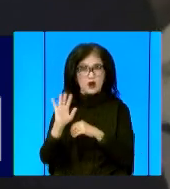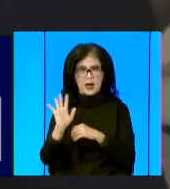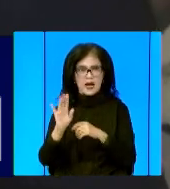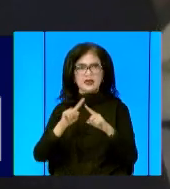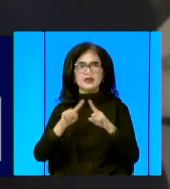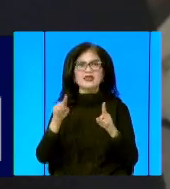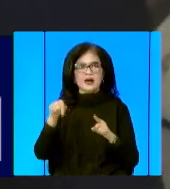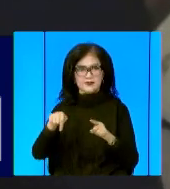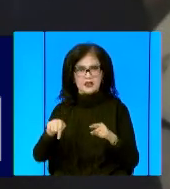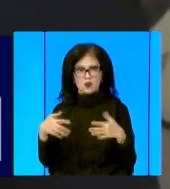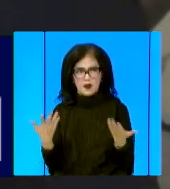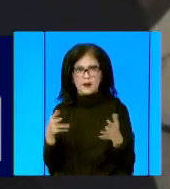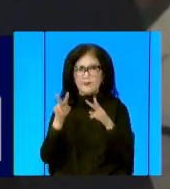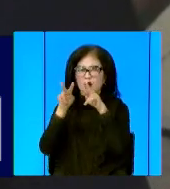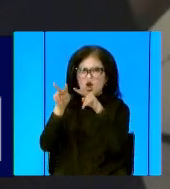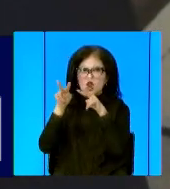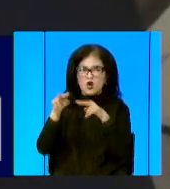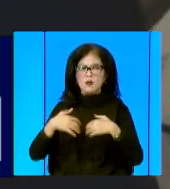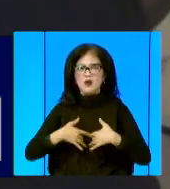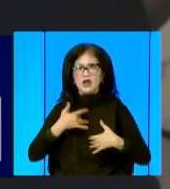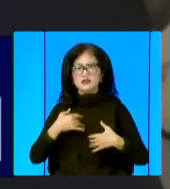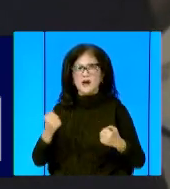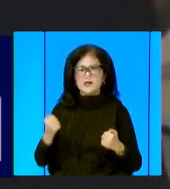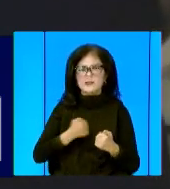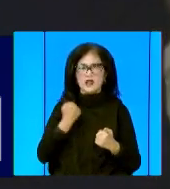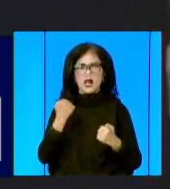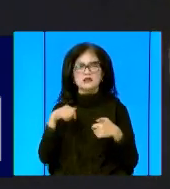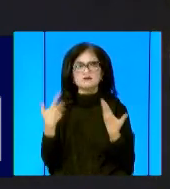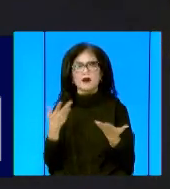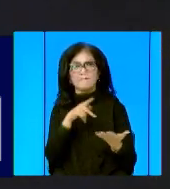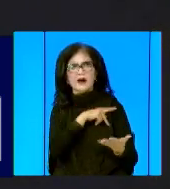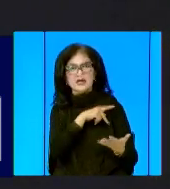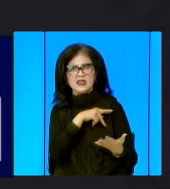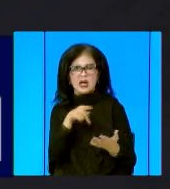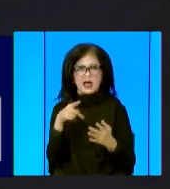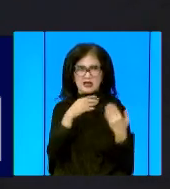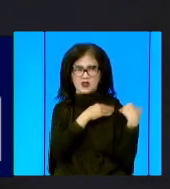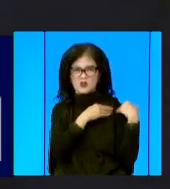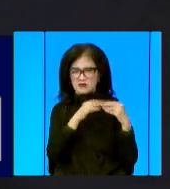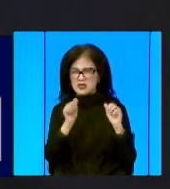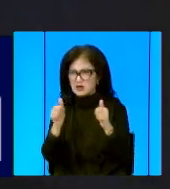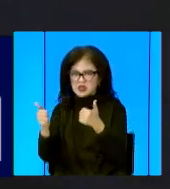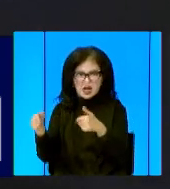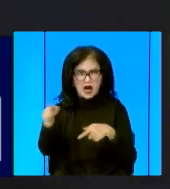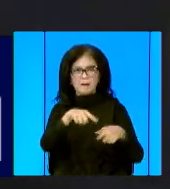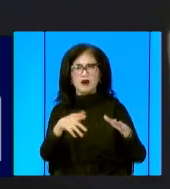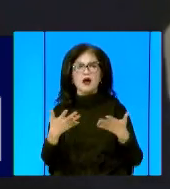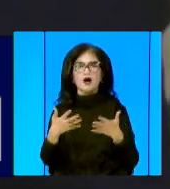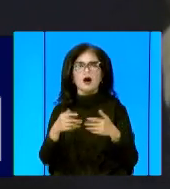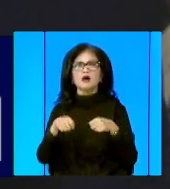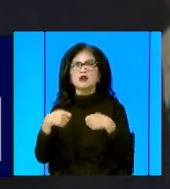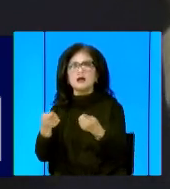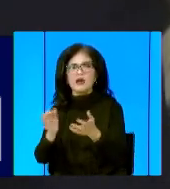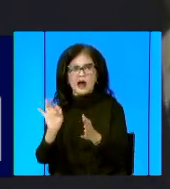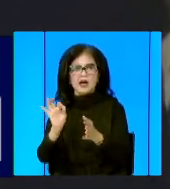ketidakpuasan penonton kepada oknum penyelenggara yang sudah mempersiapkan dari panitia